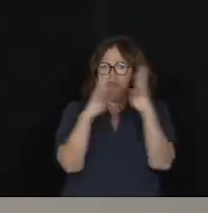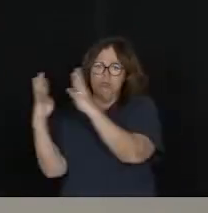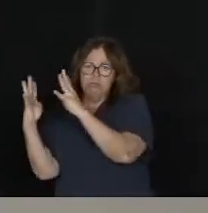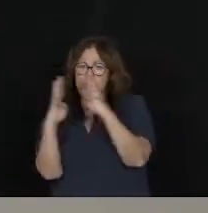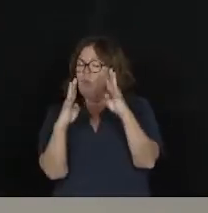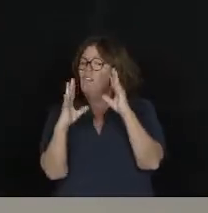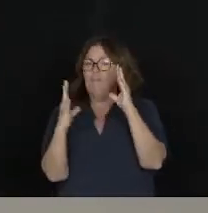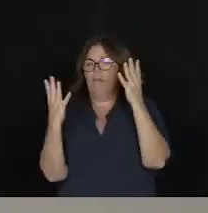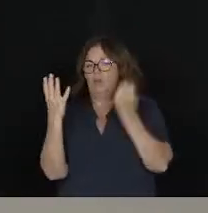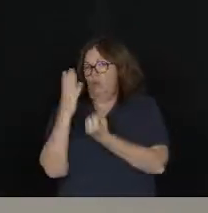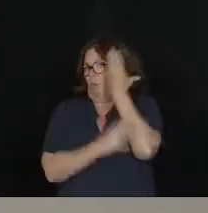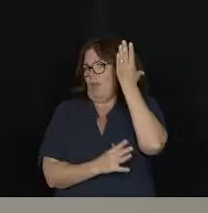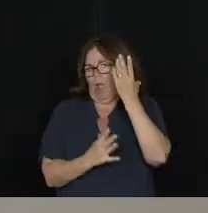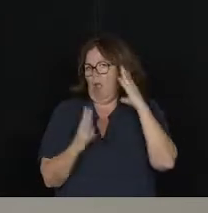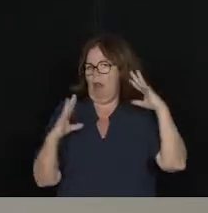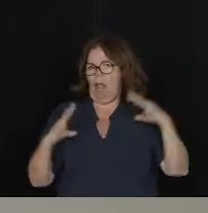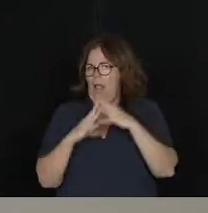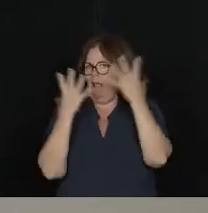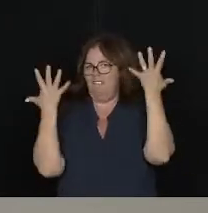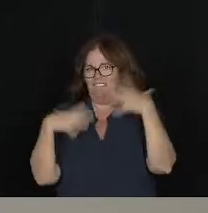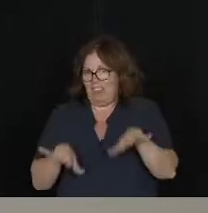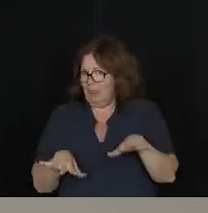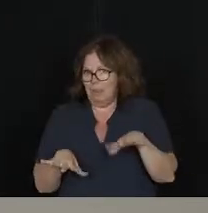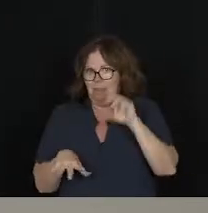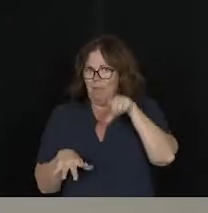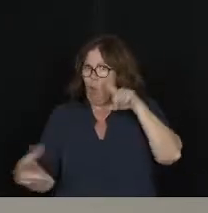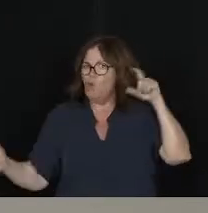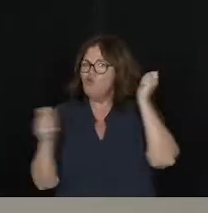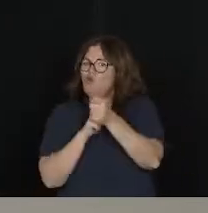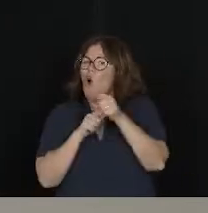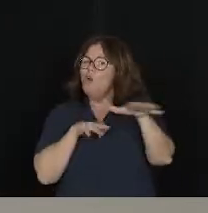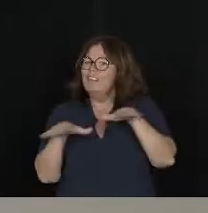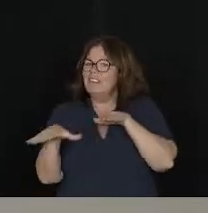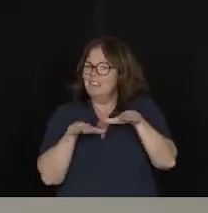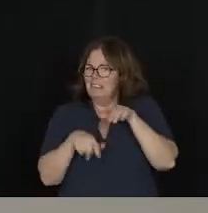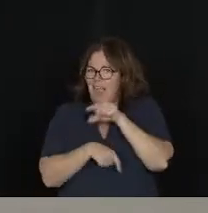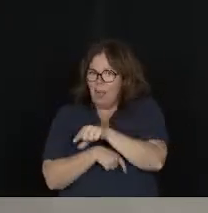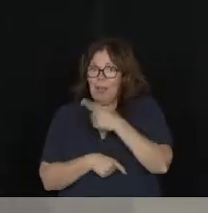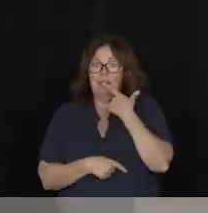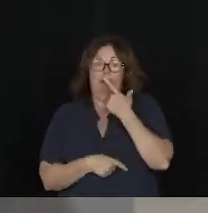chose. Les gens mettent des années et des années à le faire, mais